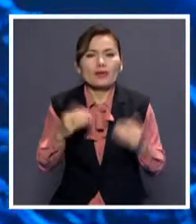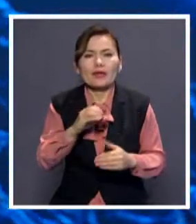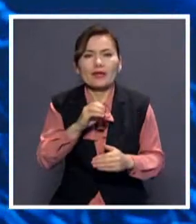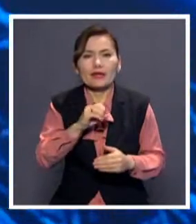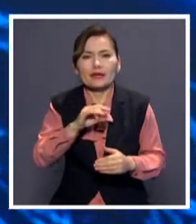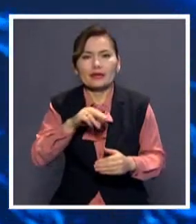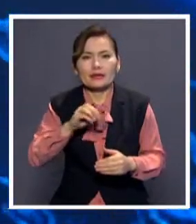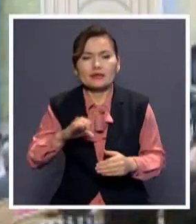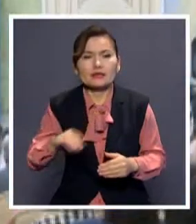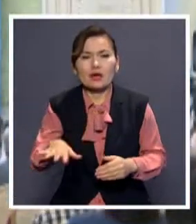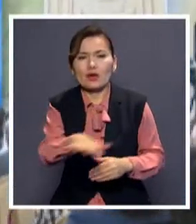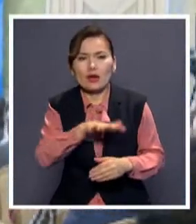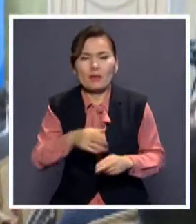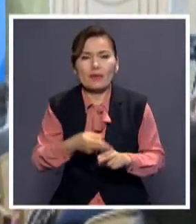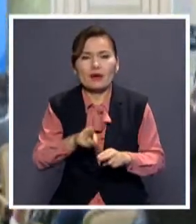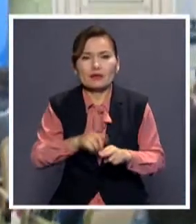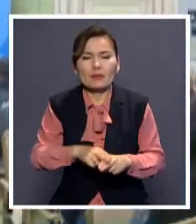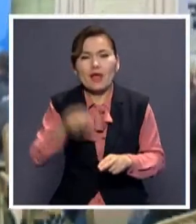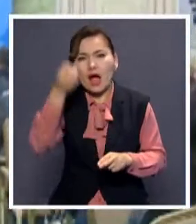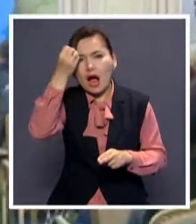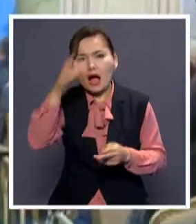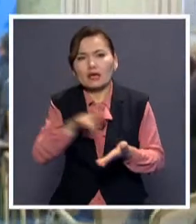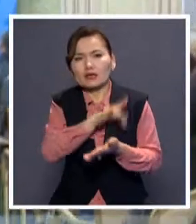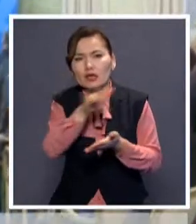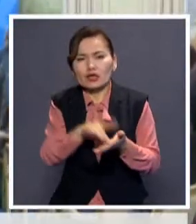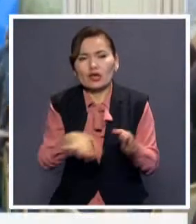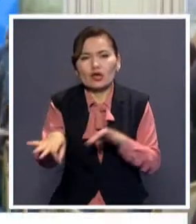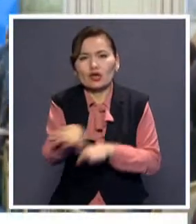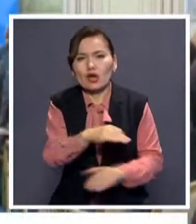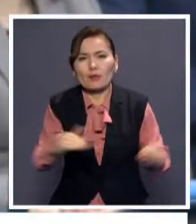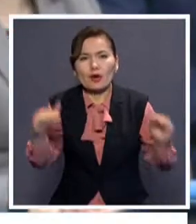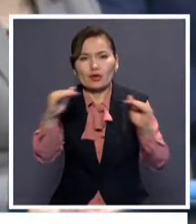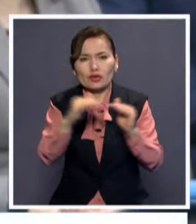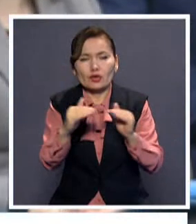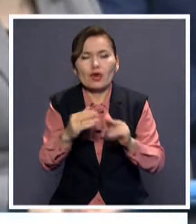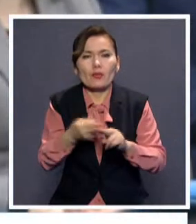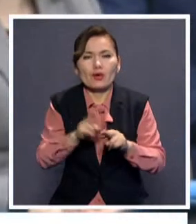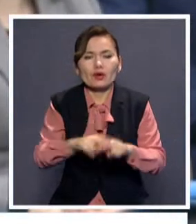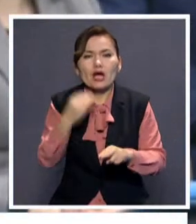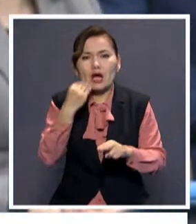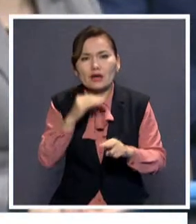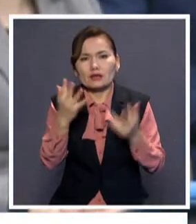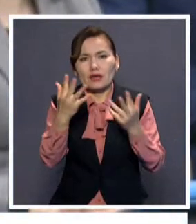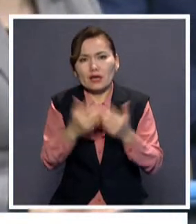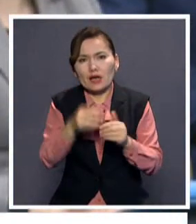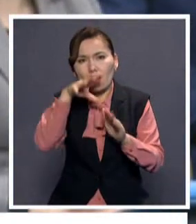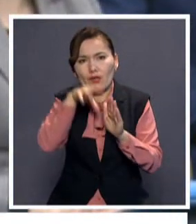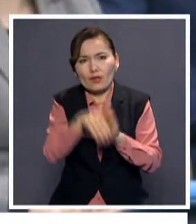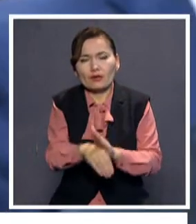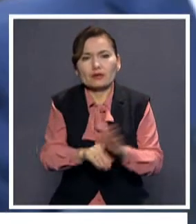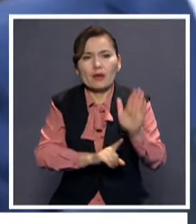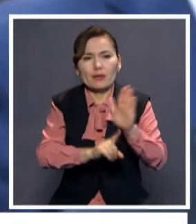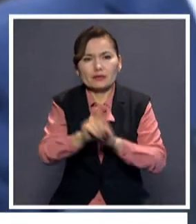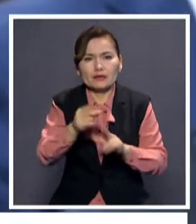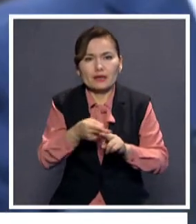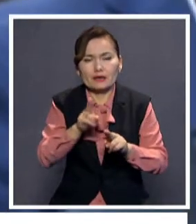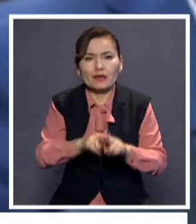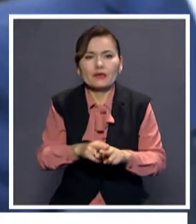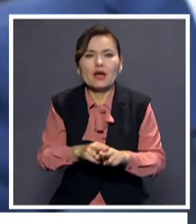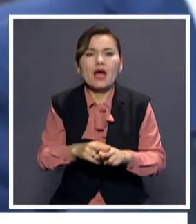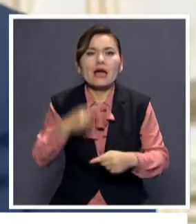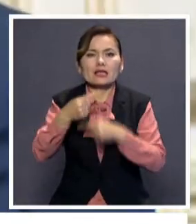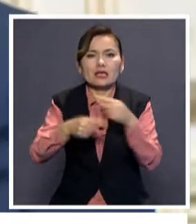Бүгінде Ертіс өңірінің орталығында ақылды қала жобасы тұрғын үй секторын қамтып, цифрландыру жүйесі бірқатар нысандарда енгізіле бастады.